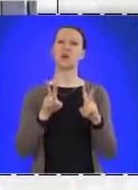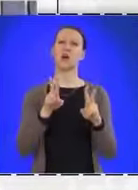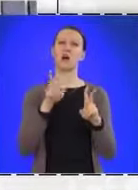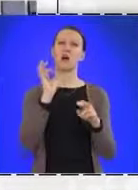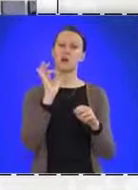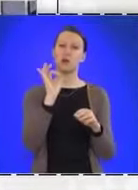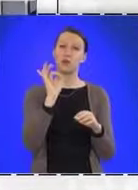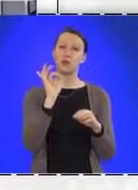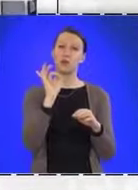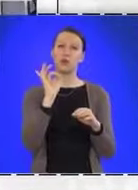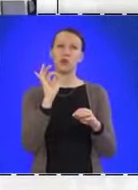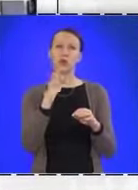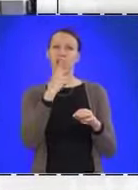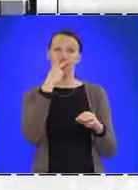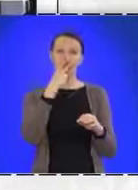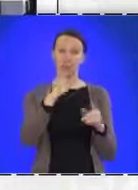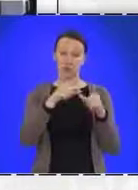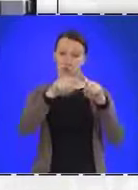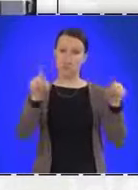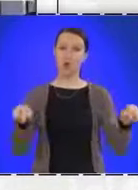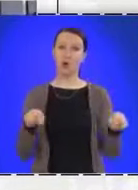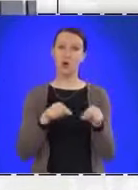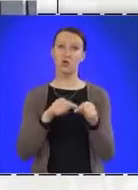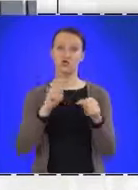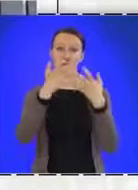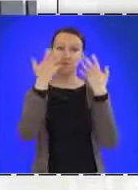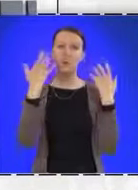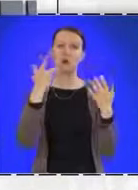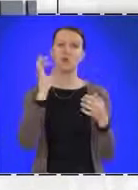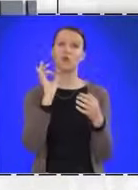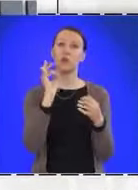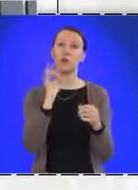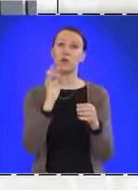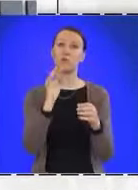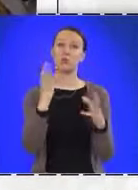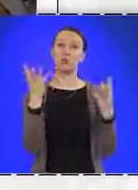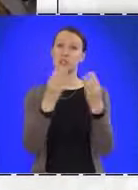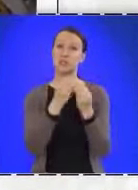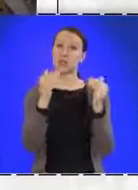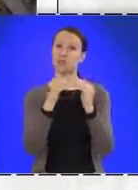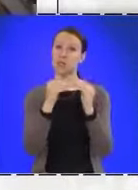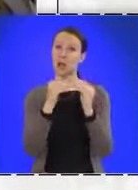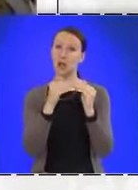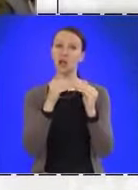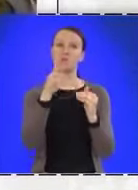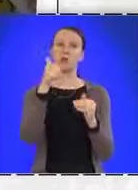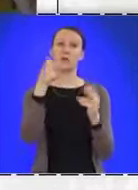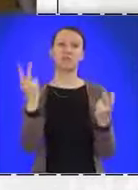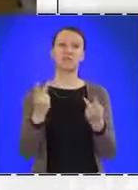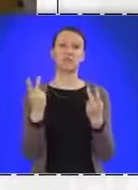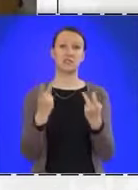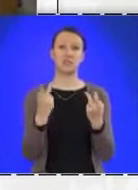zaista izuzetno dobro, tek sad kad ih vidimo u prostoru, biti postajemo svjesni koliko dobro funkcioniraju zajedno, imaju tu